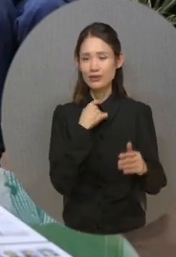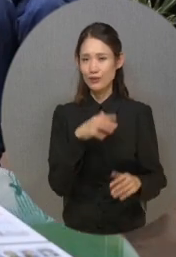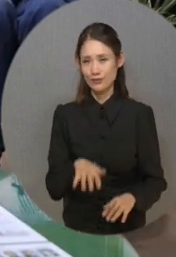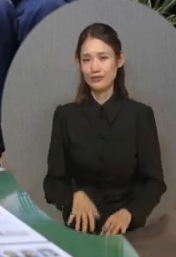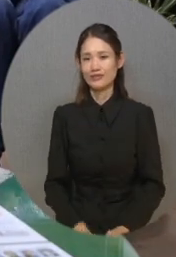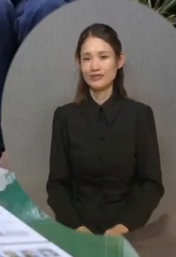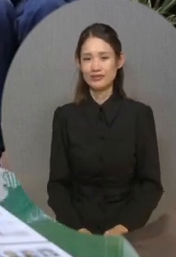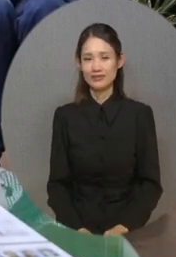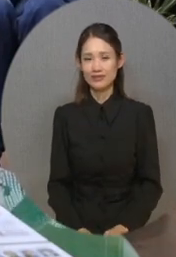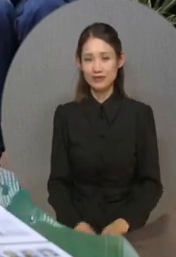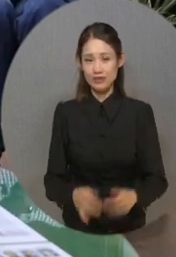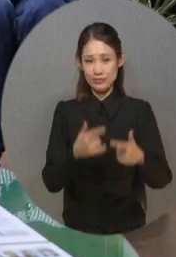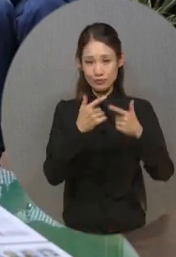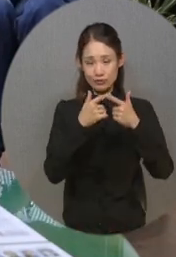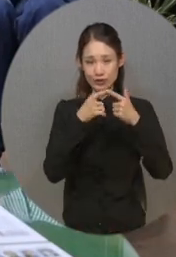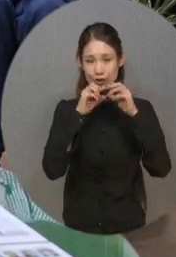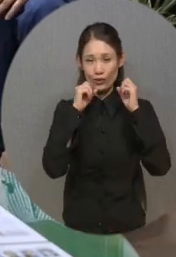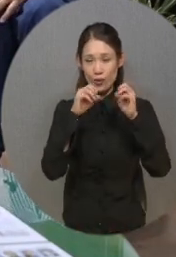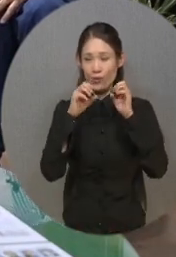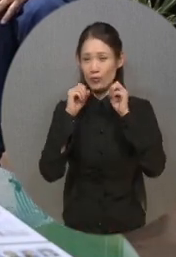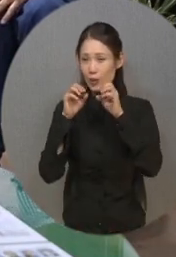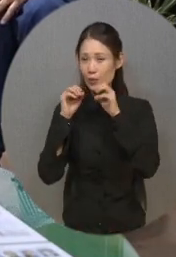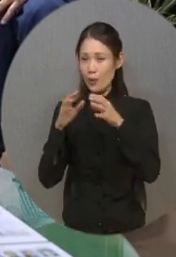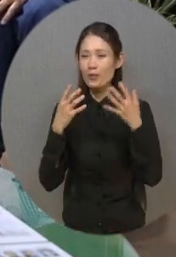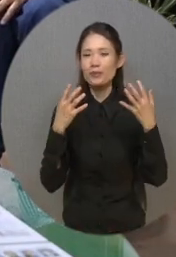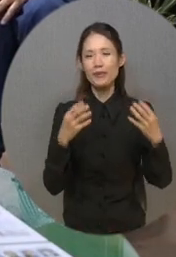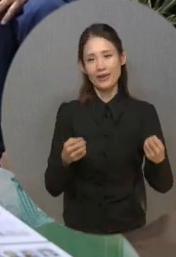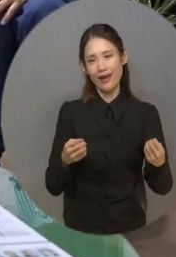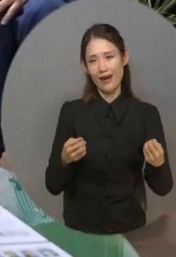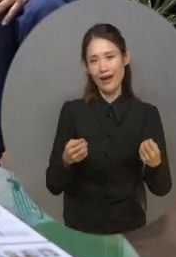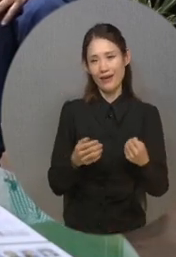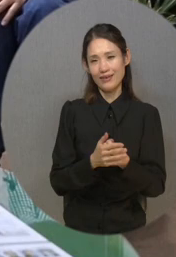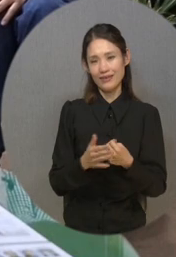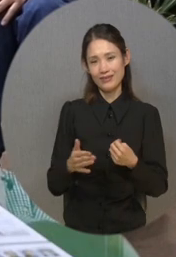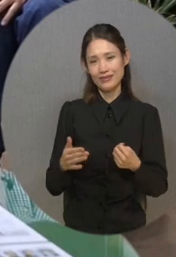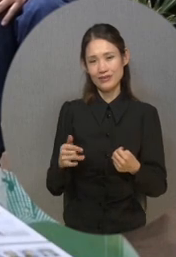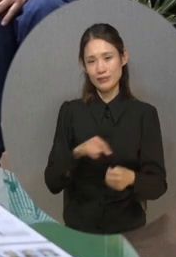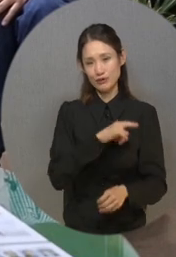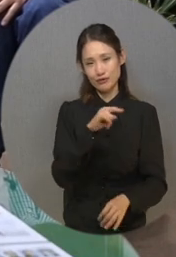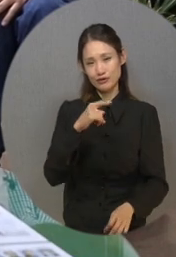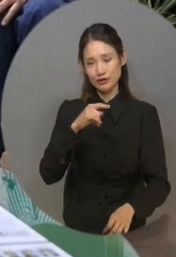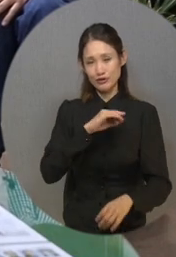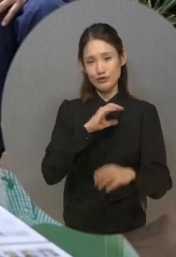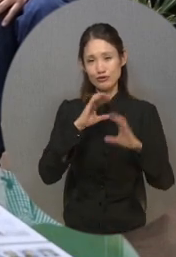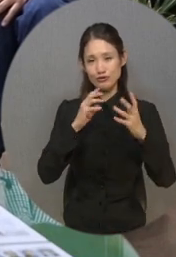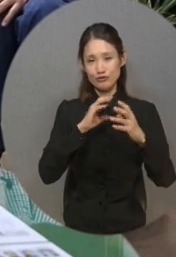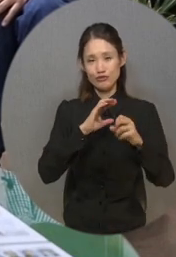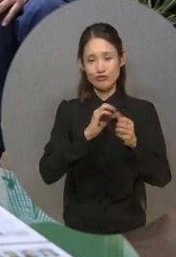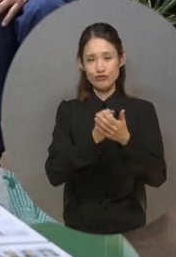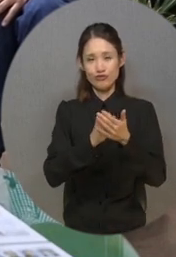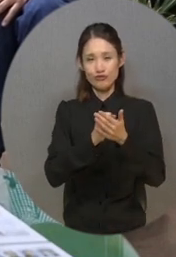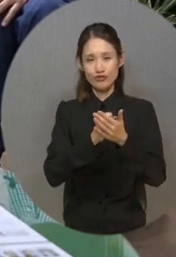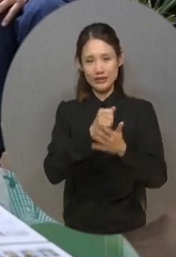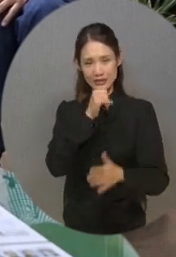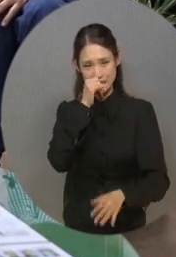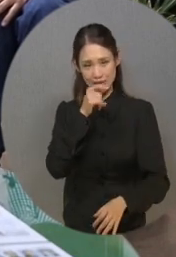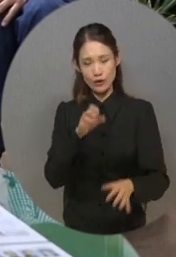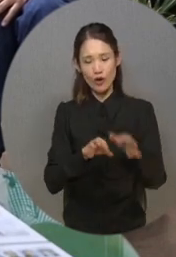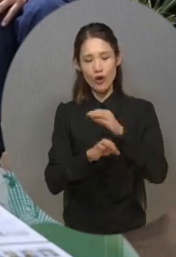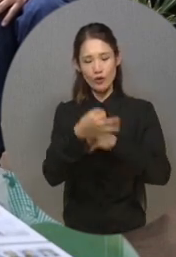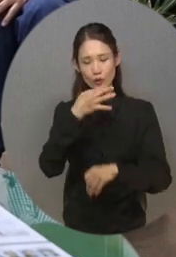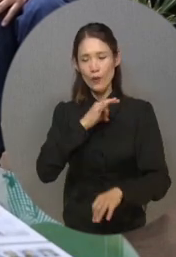근데 부산이 너무 홍보를 많이 해가지고요. 예. 정말 우리나라에 예. 구글이 달려있는 경제 큰 효과가 있다. 아, 그렇죠. 예,